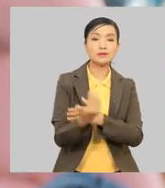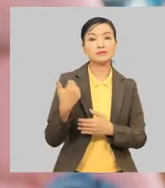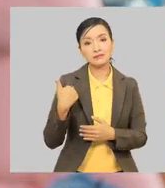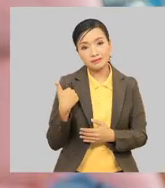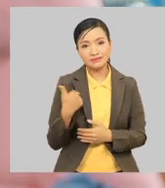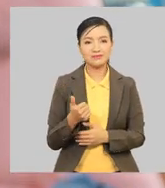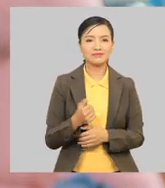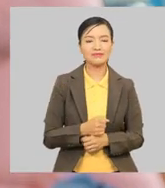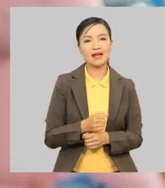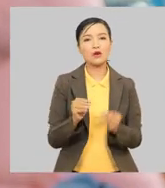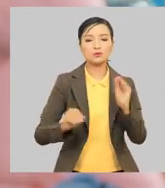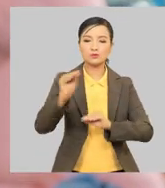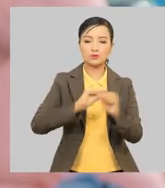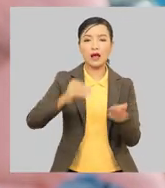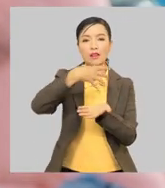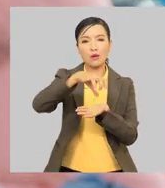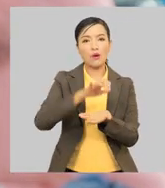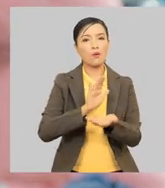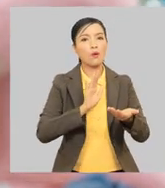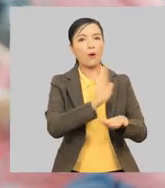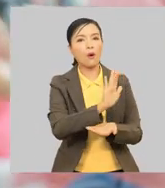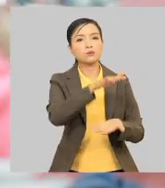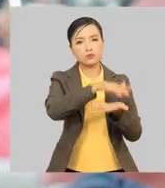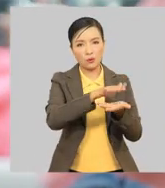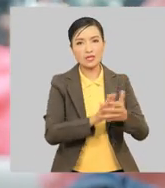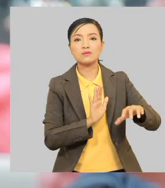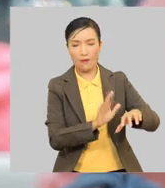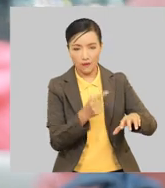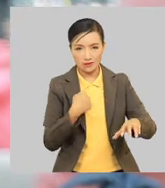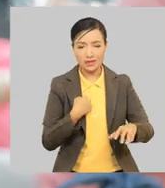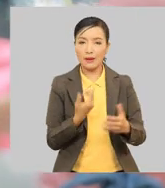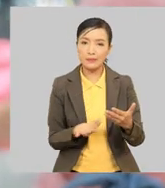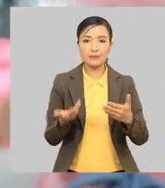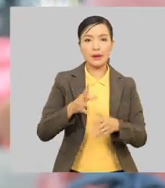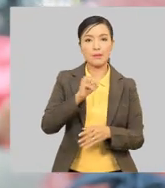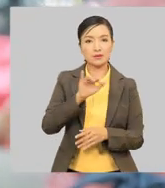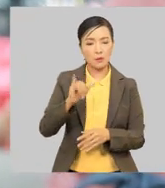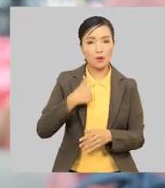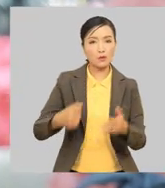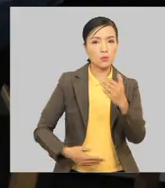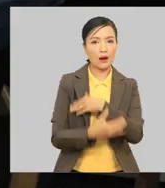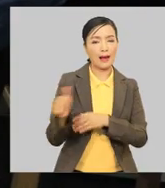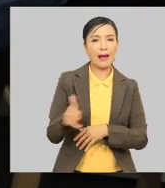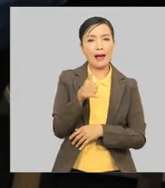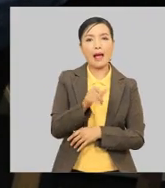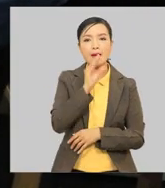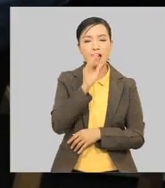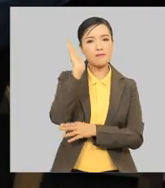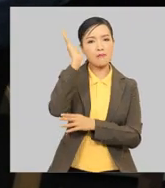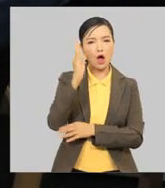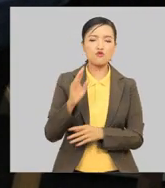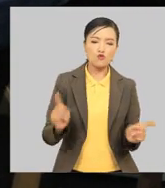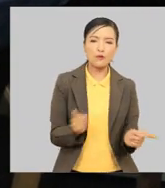ามีโอกาสที่ได้เป็นนักเล่านิทานของโรงเรียนขึ้นมามัธยมเราก็มีโอกาสได้เป็นพิธีก